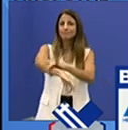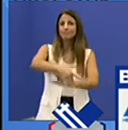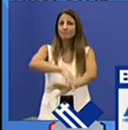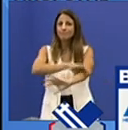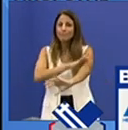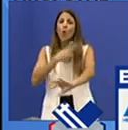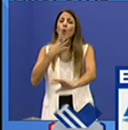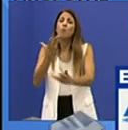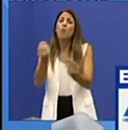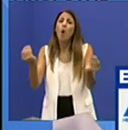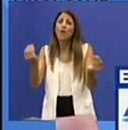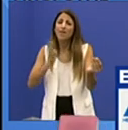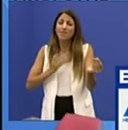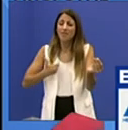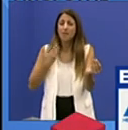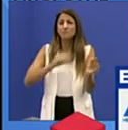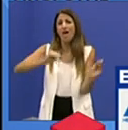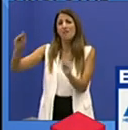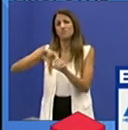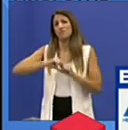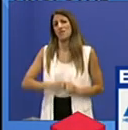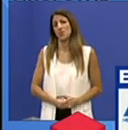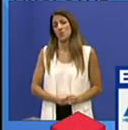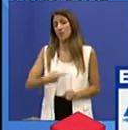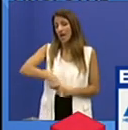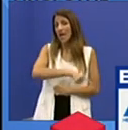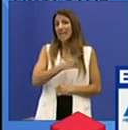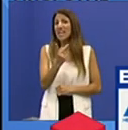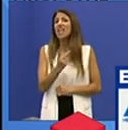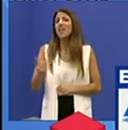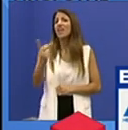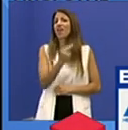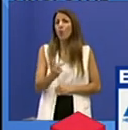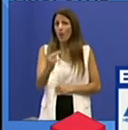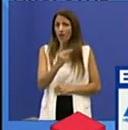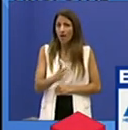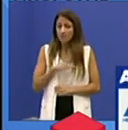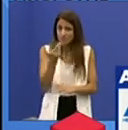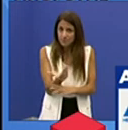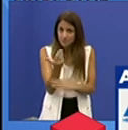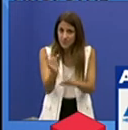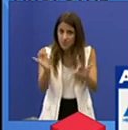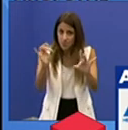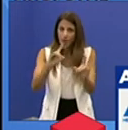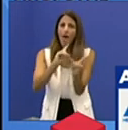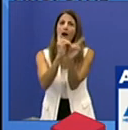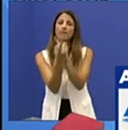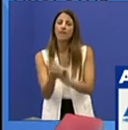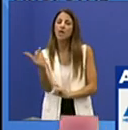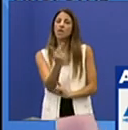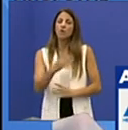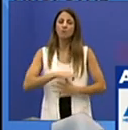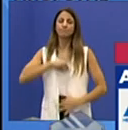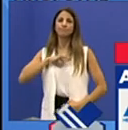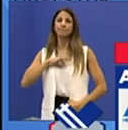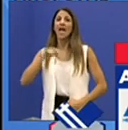αναγκαστήκατε να εγκαταλείψετε. Δεν είμαστε μία κοινωνία χαμηλών προσδοκιών και ελάχιστων απαιτήσεων. Οι Έλληνες